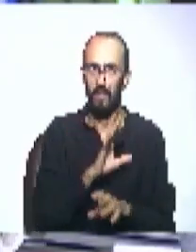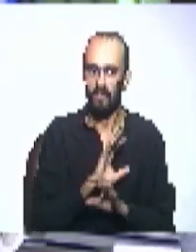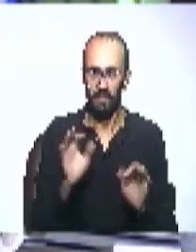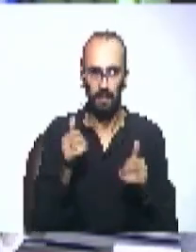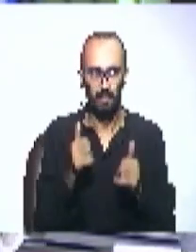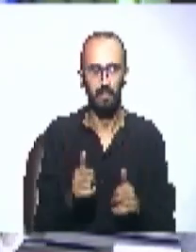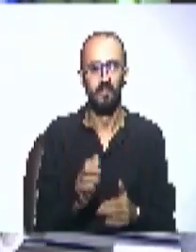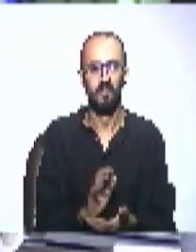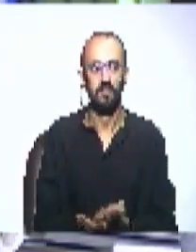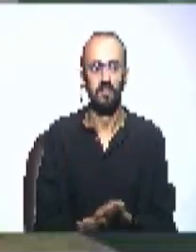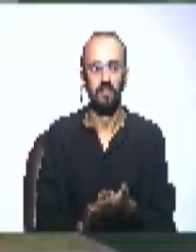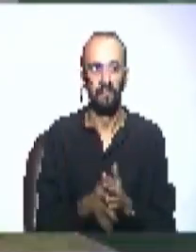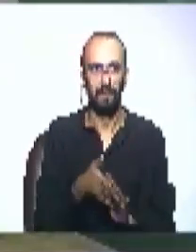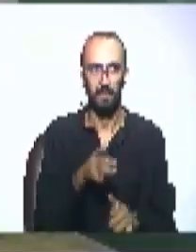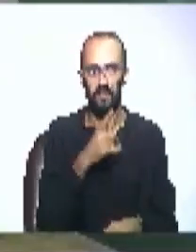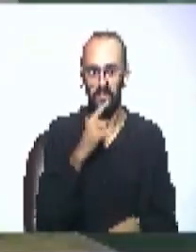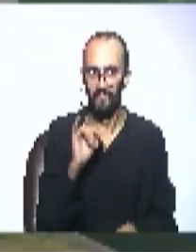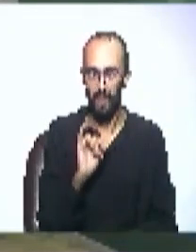ايه؟